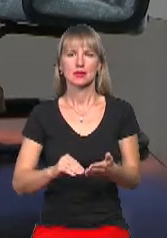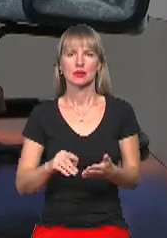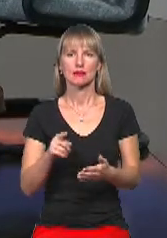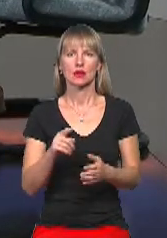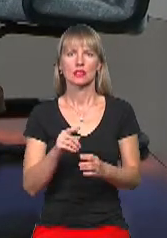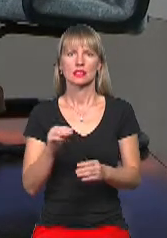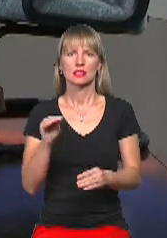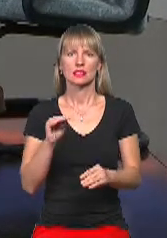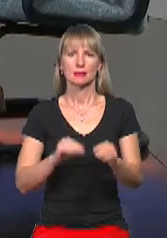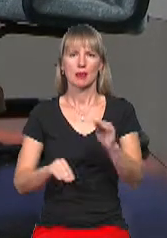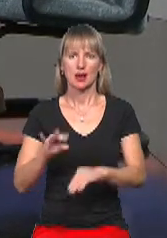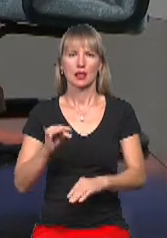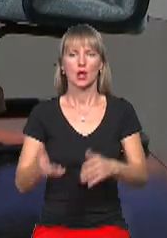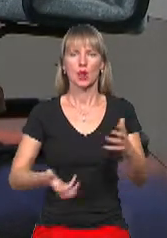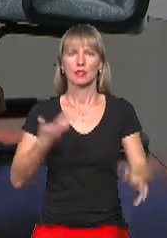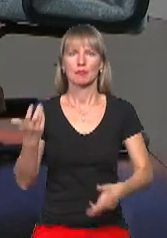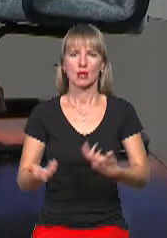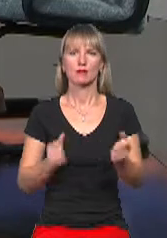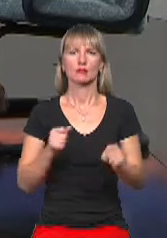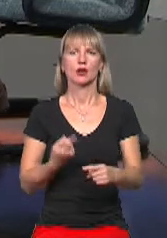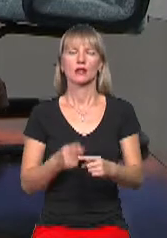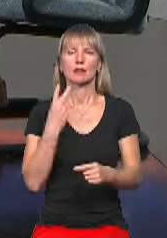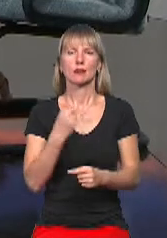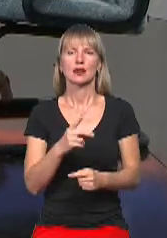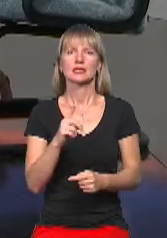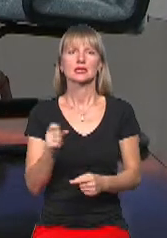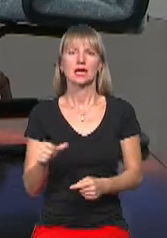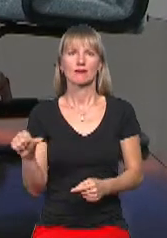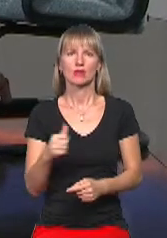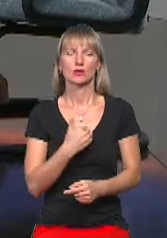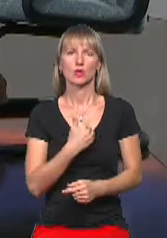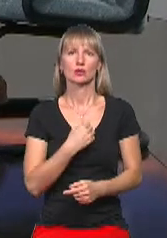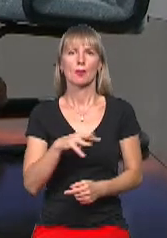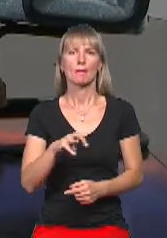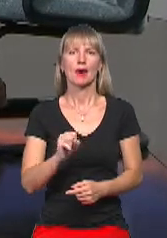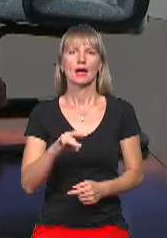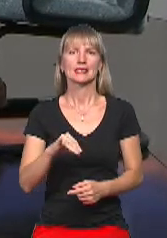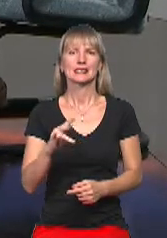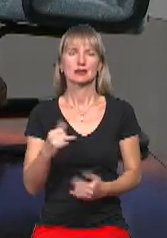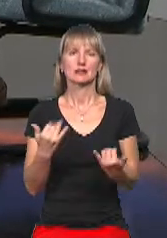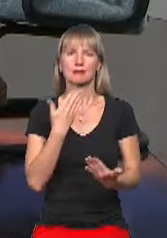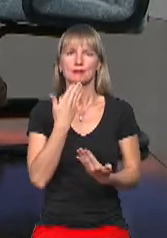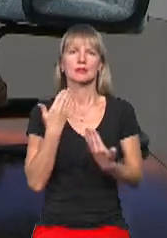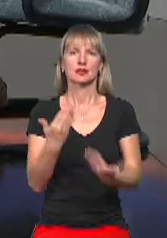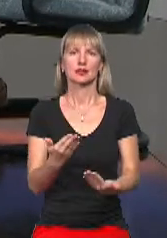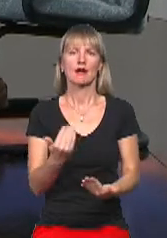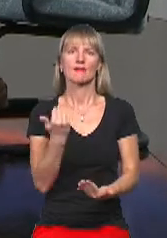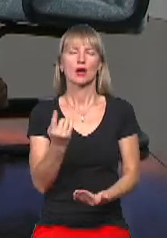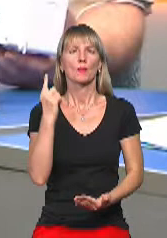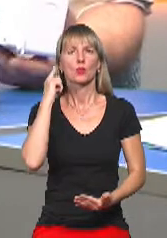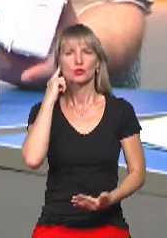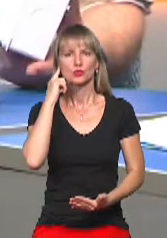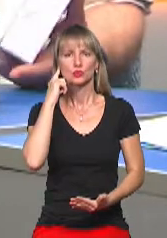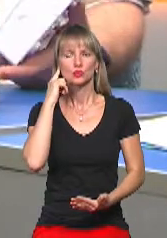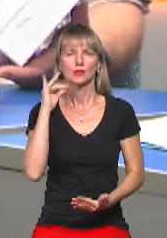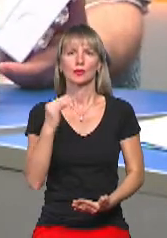його збирали і розбирали, да? Тобто ми зможемо це побачити. Але за хвилину я хочу Мартіна зараз запитати. Ось ви почули, зараз